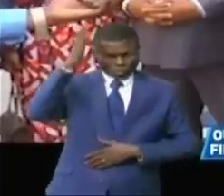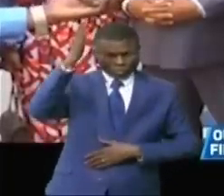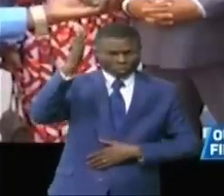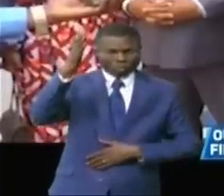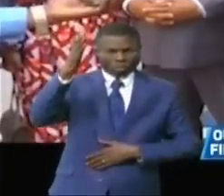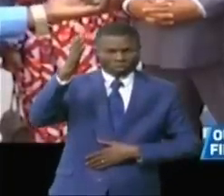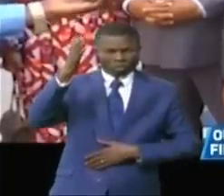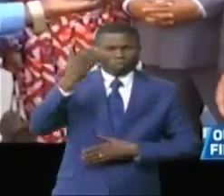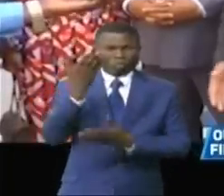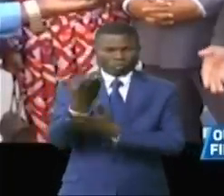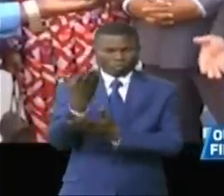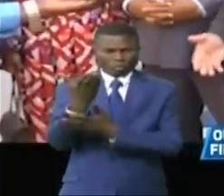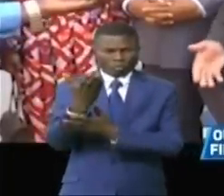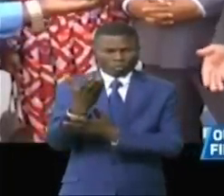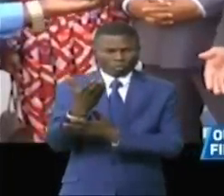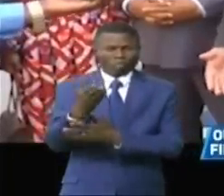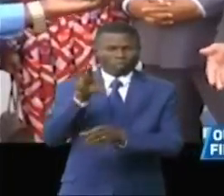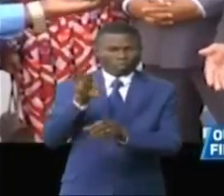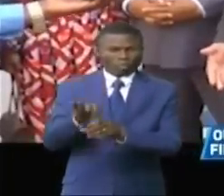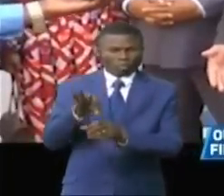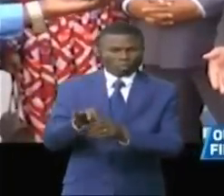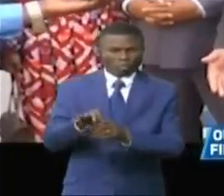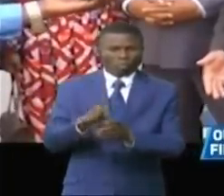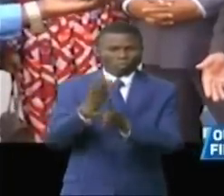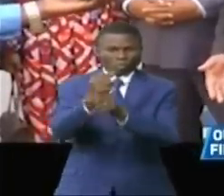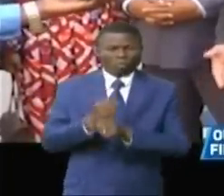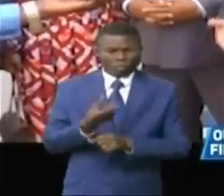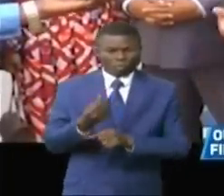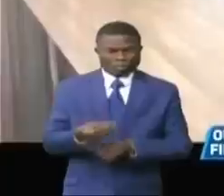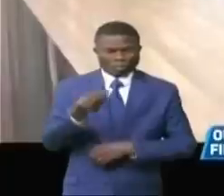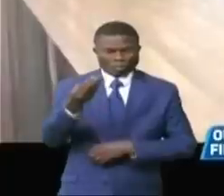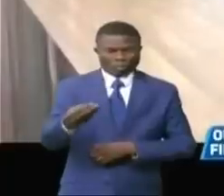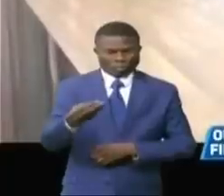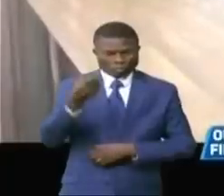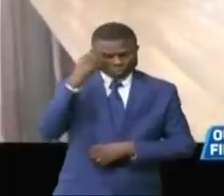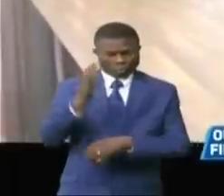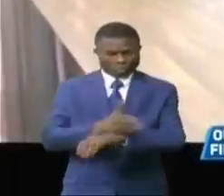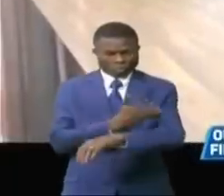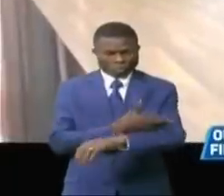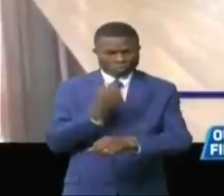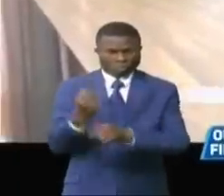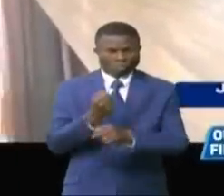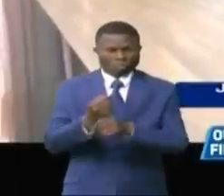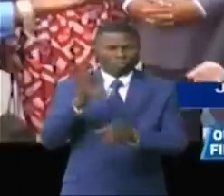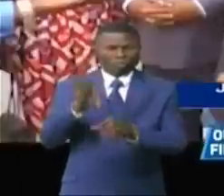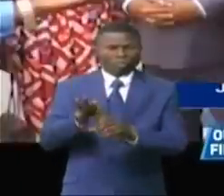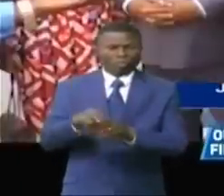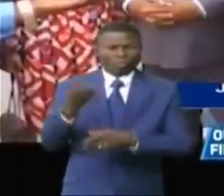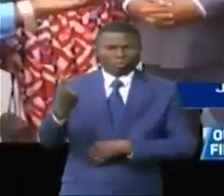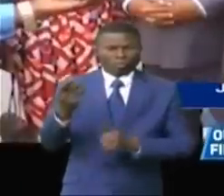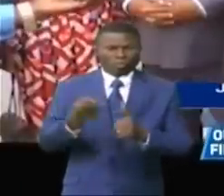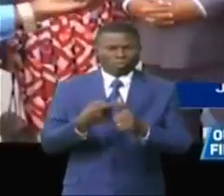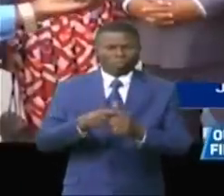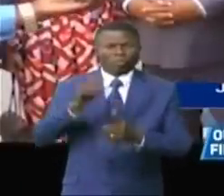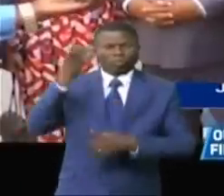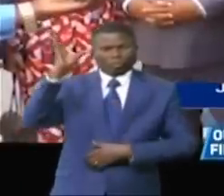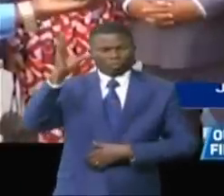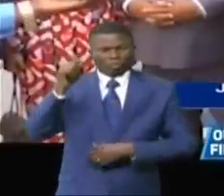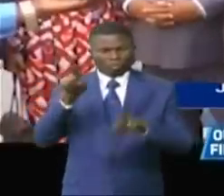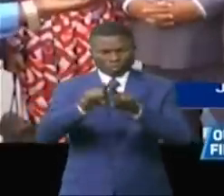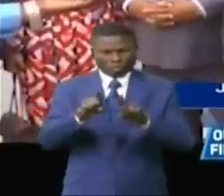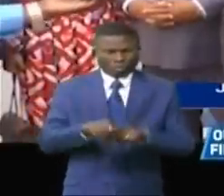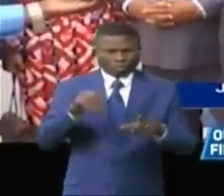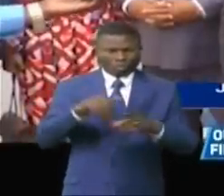c'était une demande de la CENI, nous puissions avoir aussi des moyens à allouer sur la poursuite du processus électoral, d'abord au niveau local, mais aussi